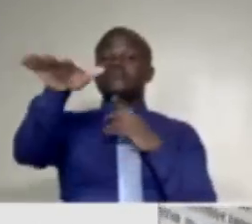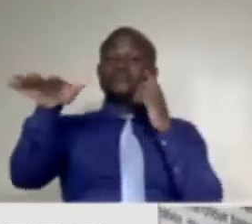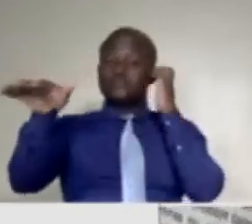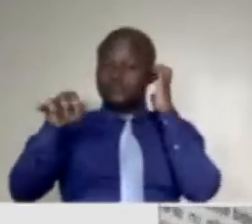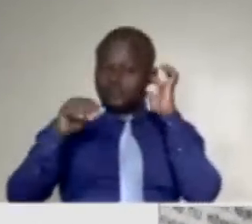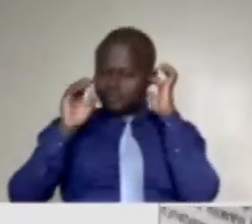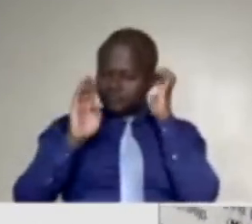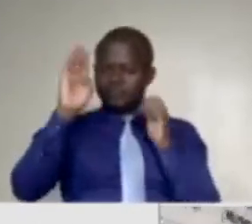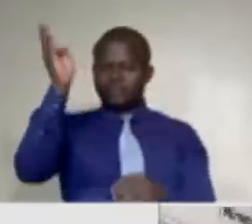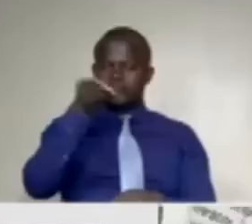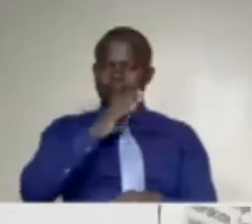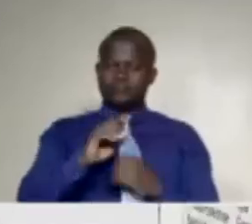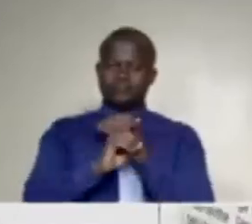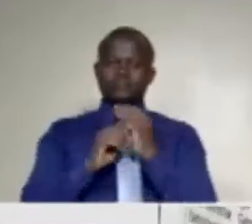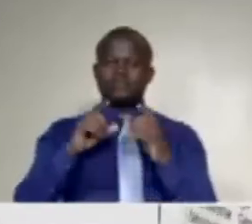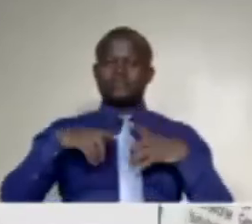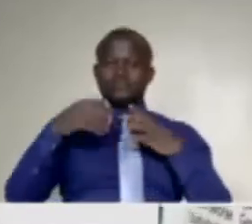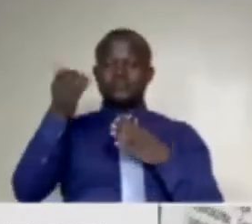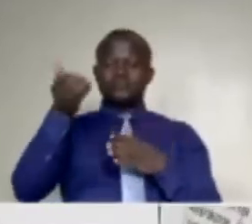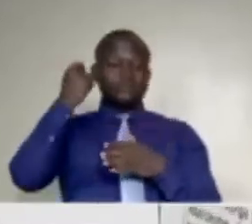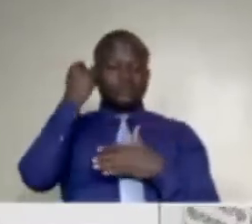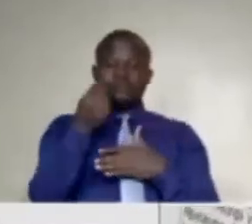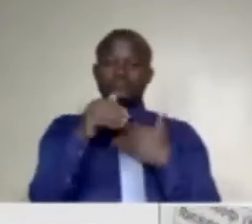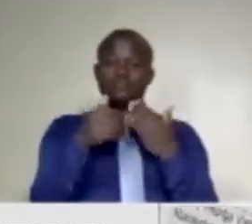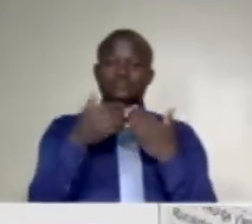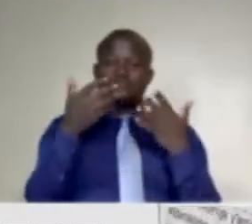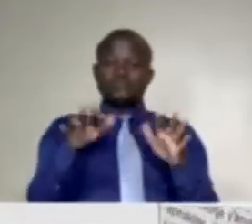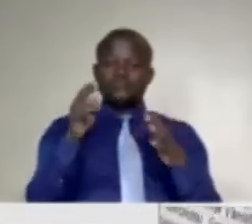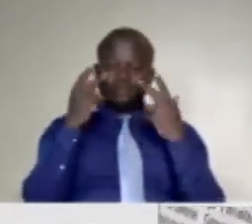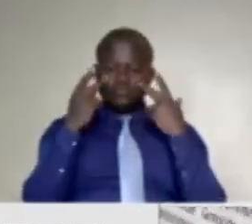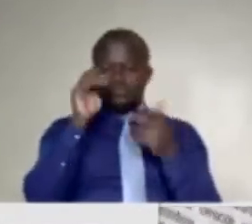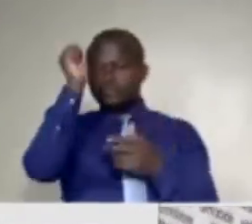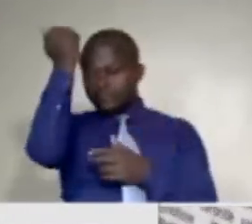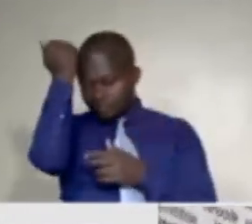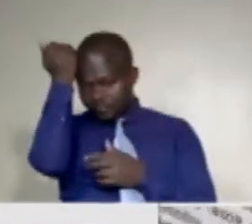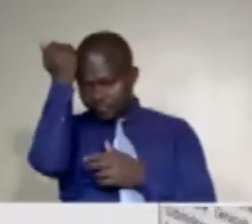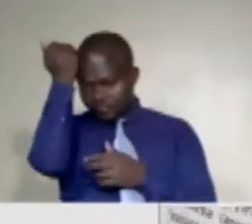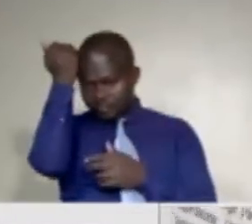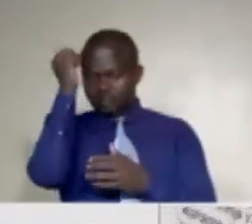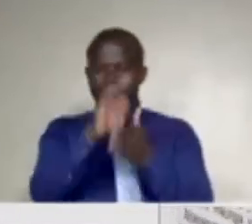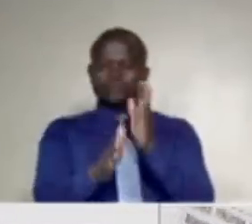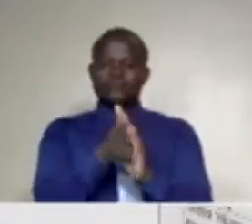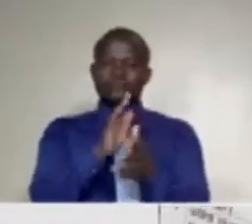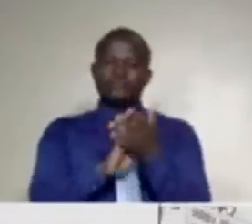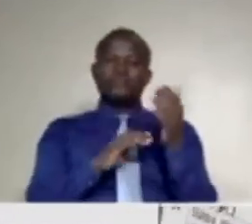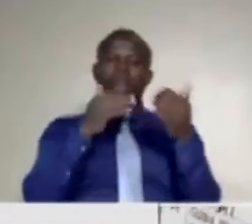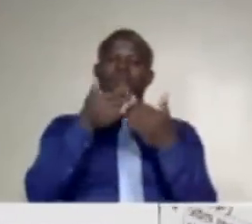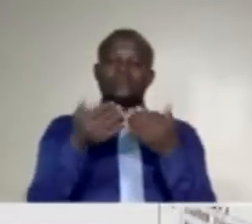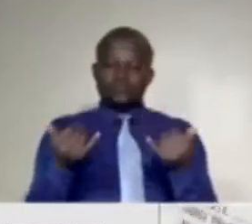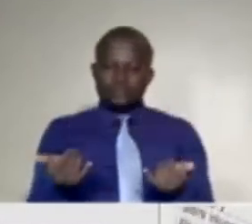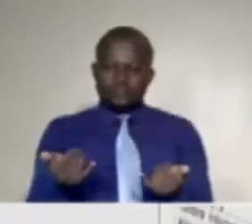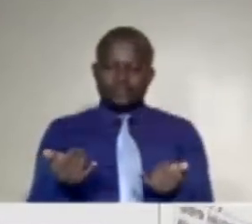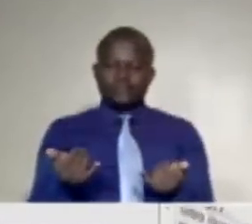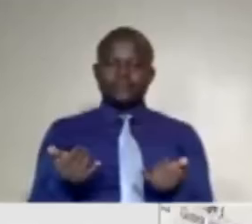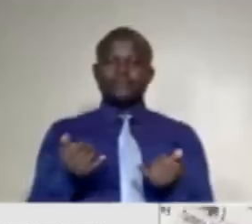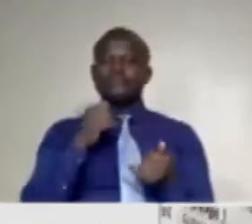mu Bugesera niyo nari. Ubwo amafaranga nari maze kuyabona ya mituweli garapfapfanye